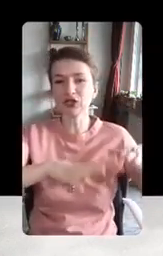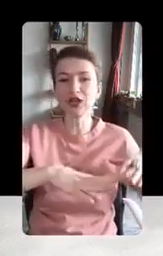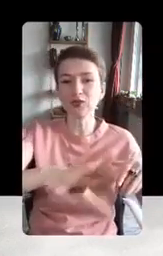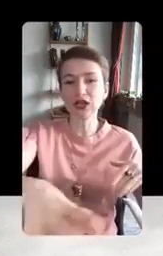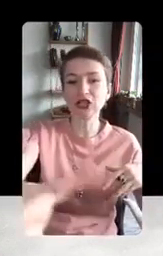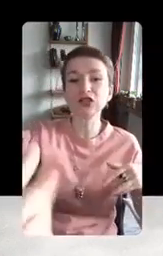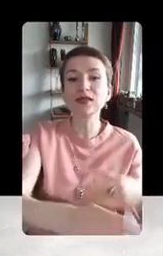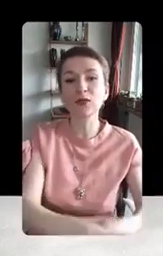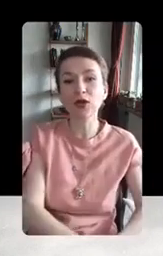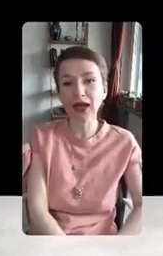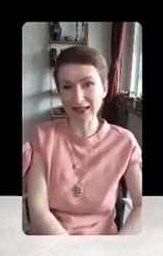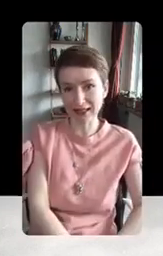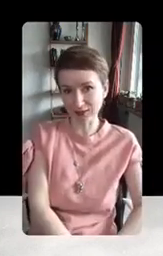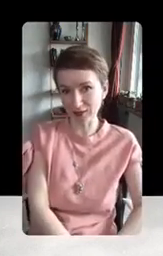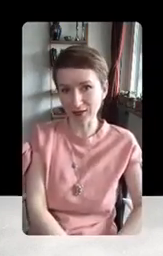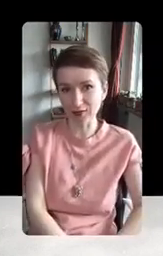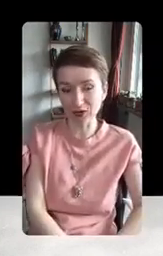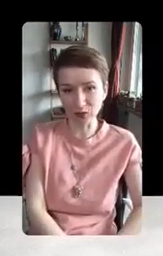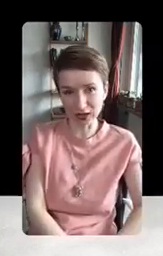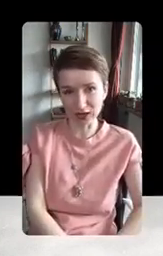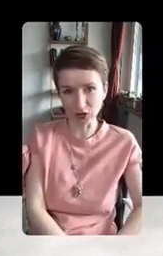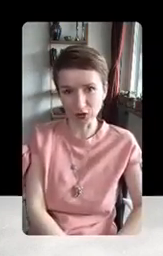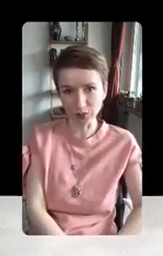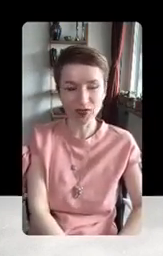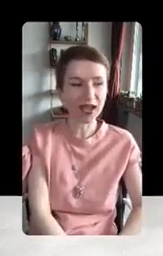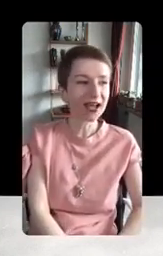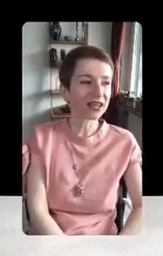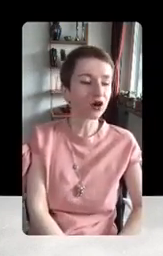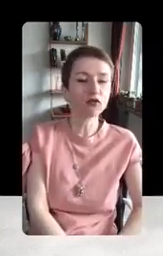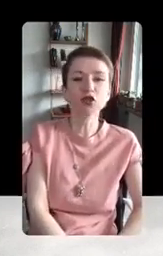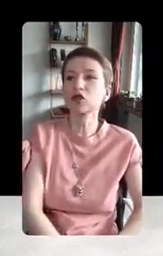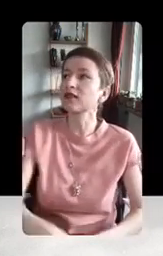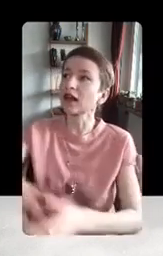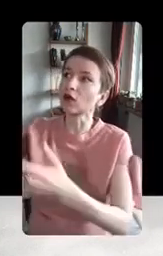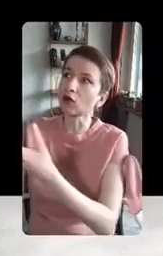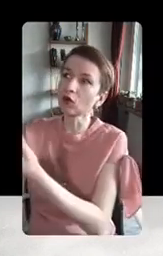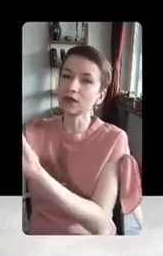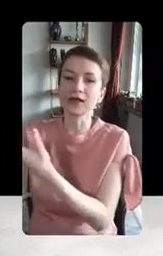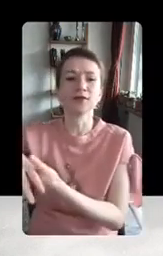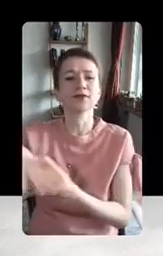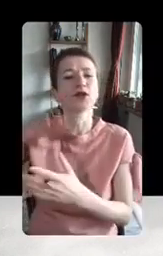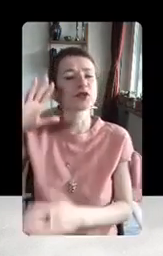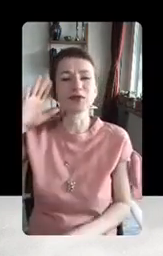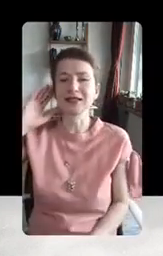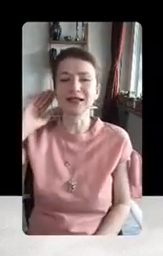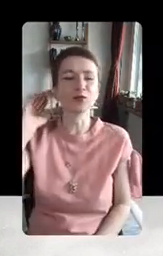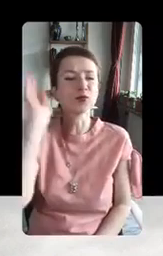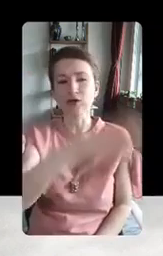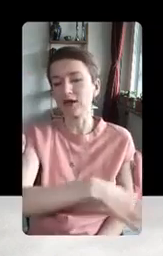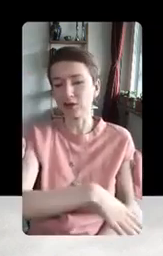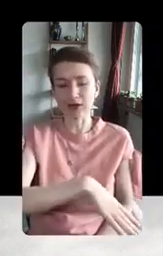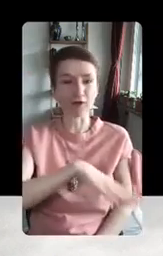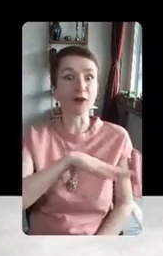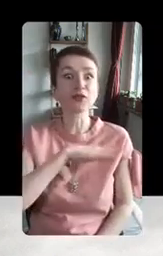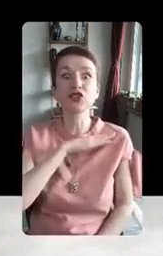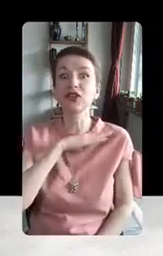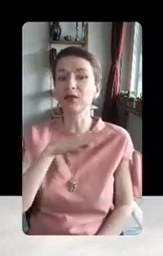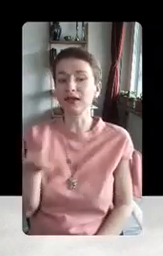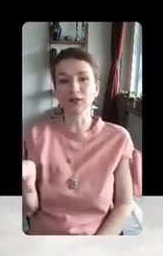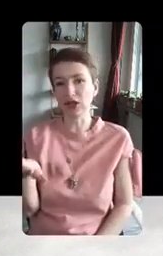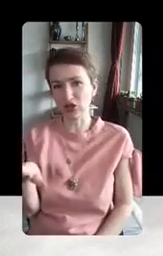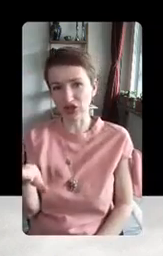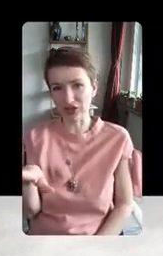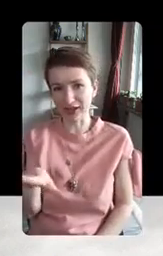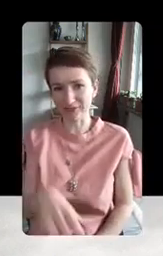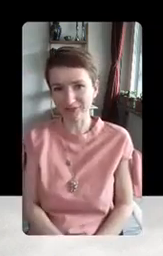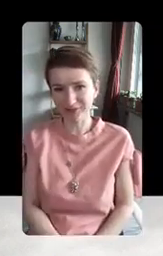сестры прочитают, прежде чем самой Эльзе это письмо дойдет. Такого, что своя комната, господи, забудьте об этом, вообще